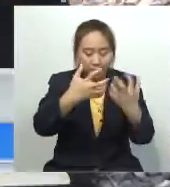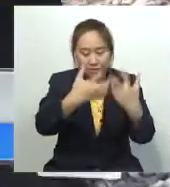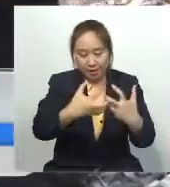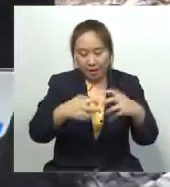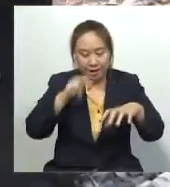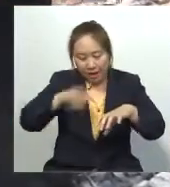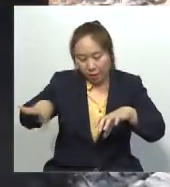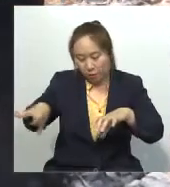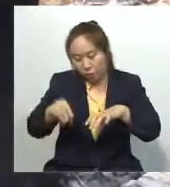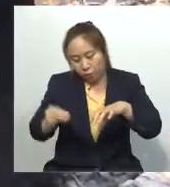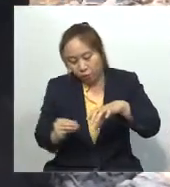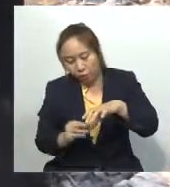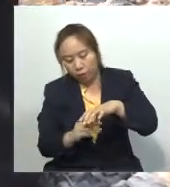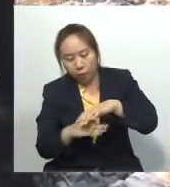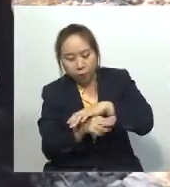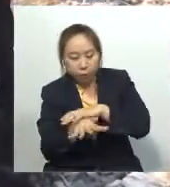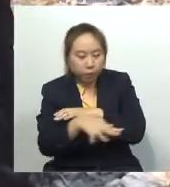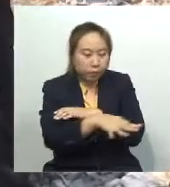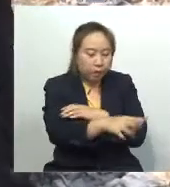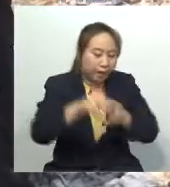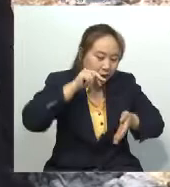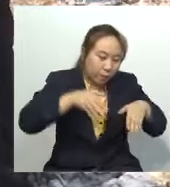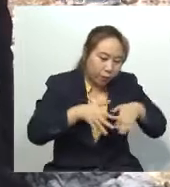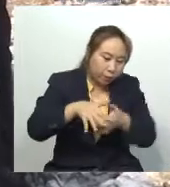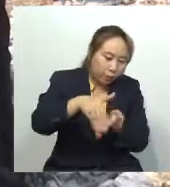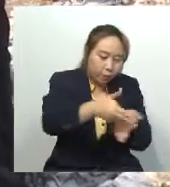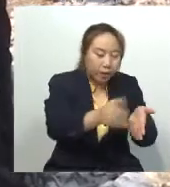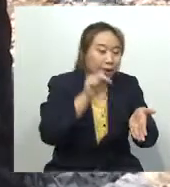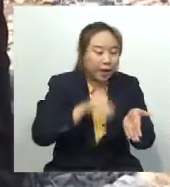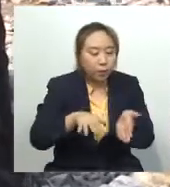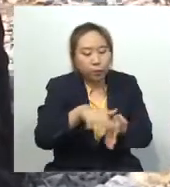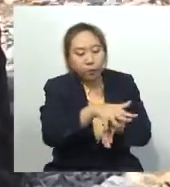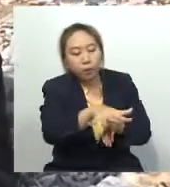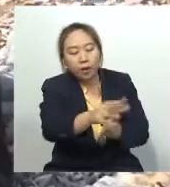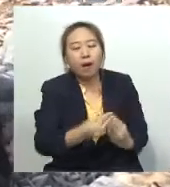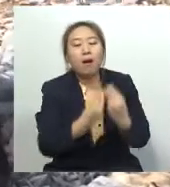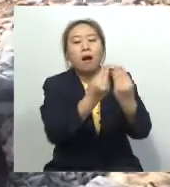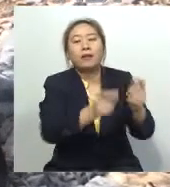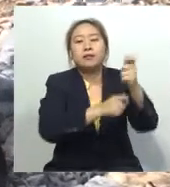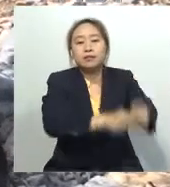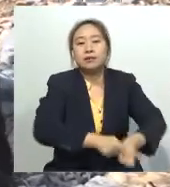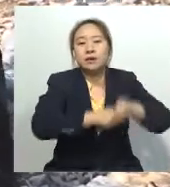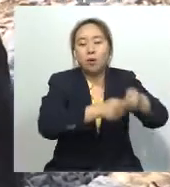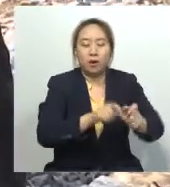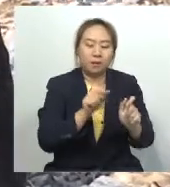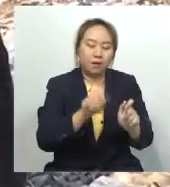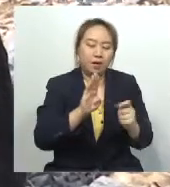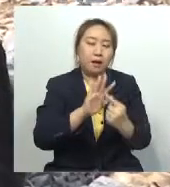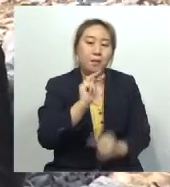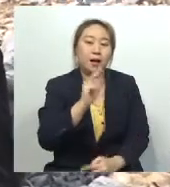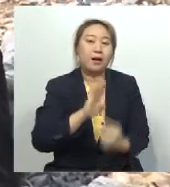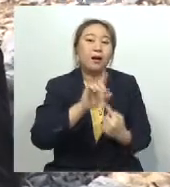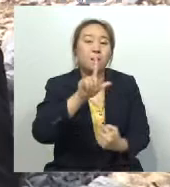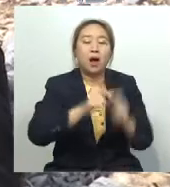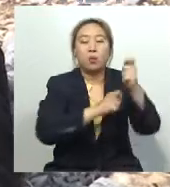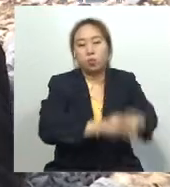สูบน้ำแห่งนี้ก็จะทยอยเข้าไปที่คลองส่งน้ำเพื่อให้เกษตรกรในพื้นที่อำเภอบางบานได้ใช้ท